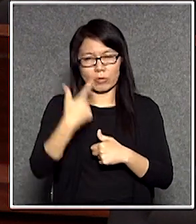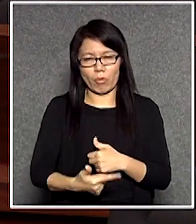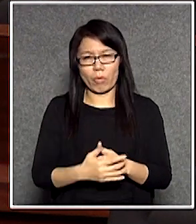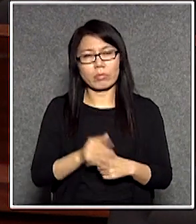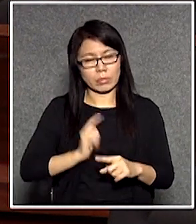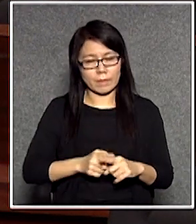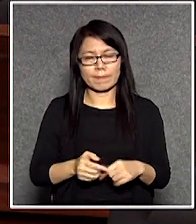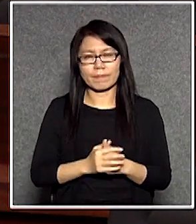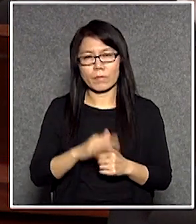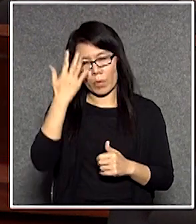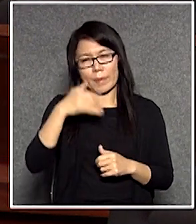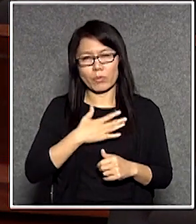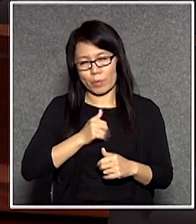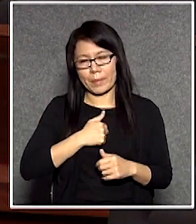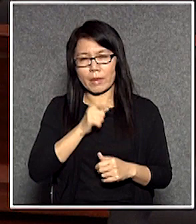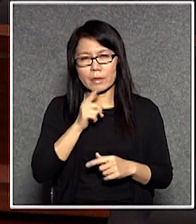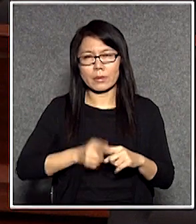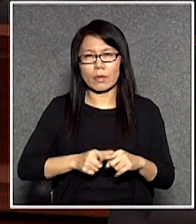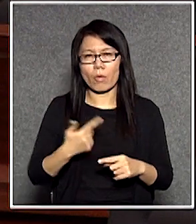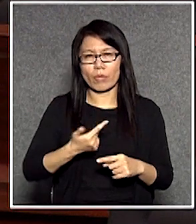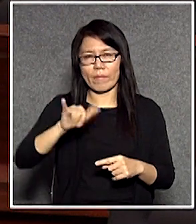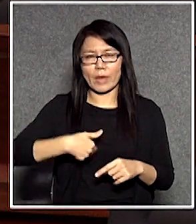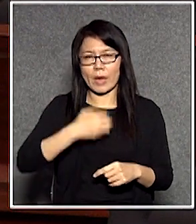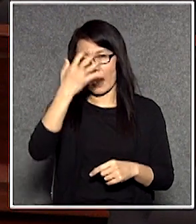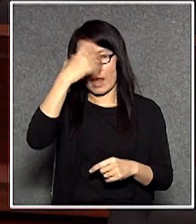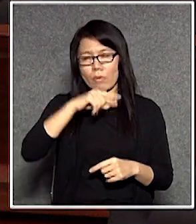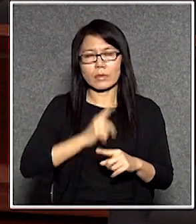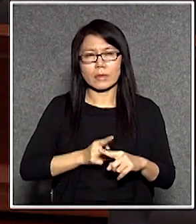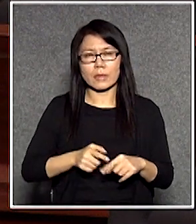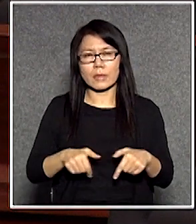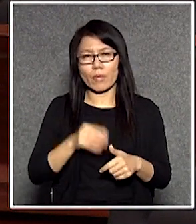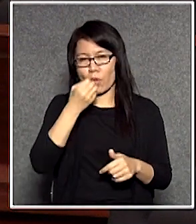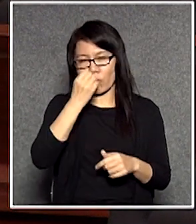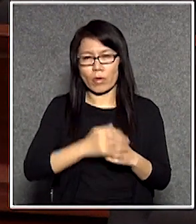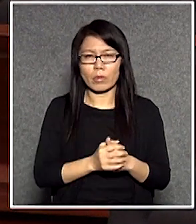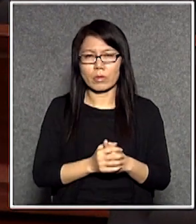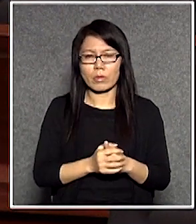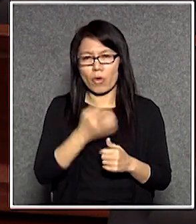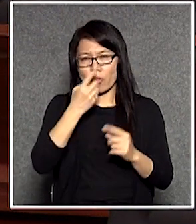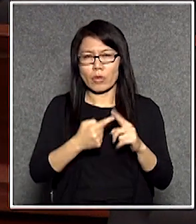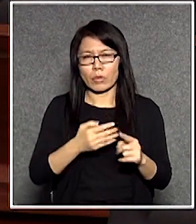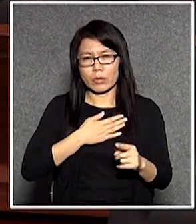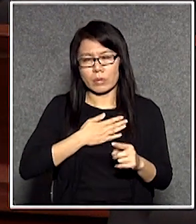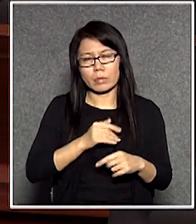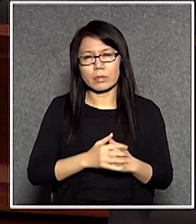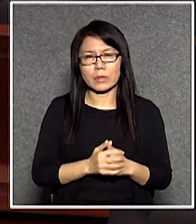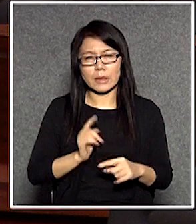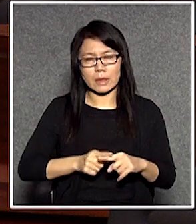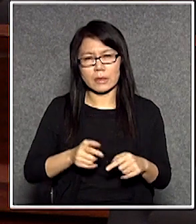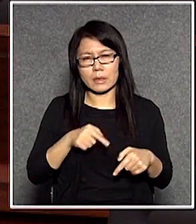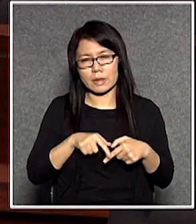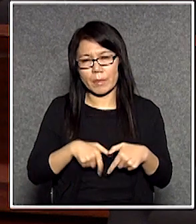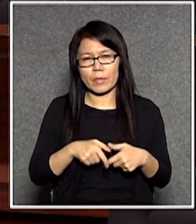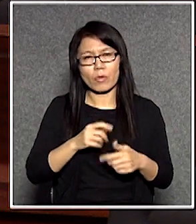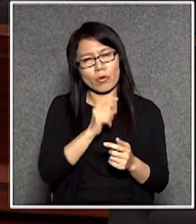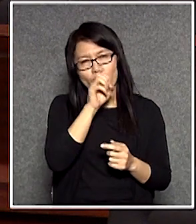咁所以我都 expect 啊，預咗好多人翻嚟鬧我，但係我衷心，我香港市民，我手擺喺呢度，我衷心，我今日講每一